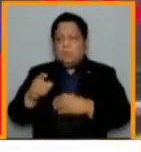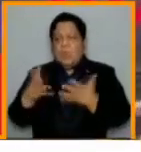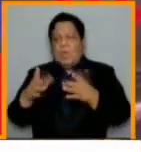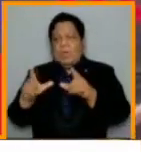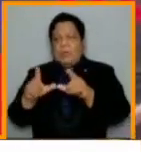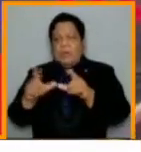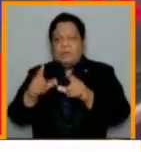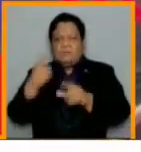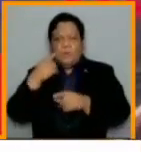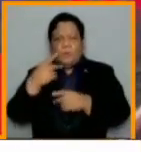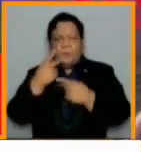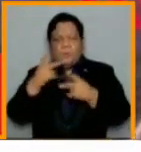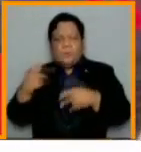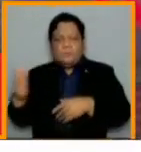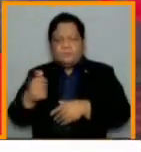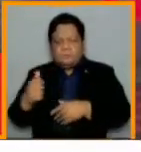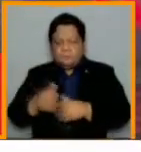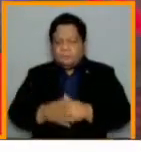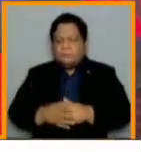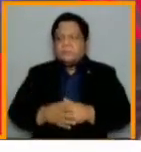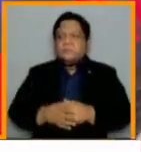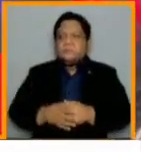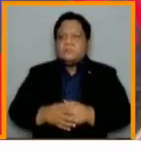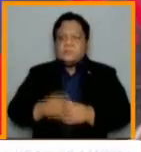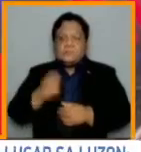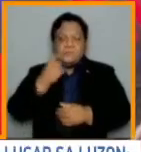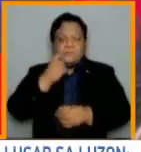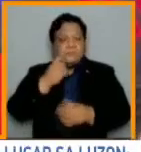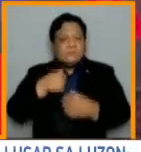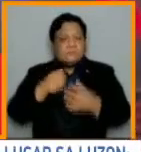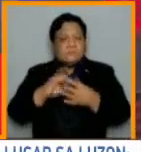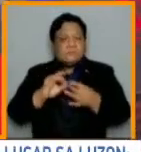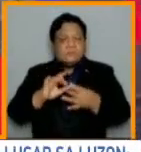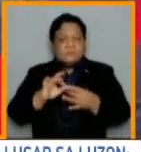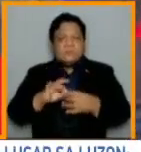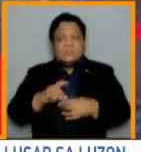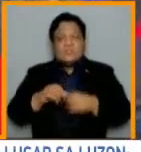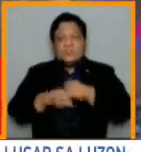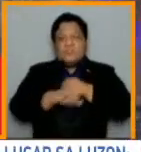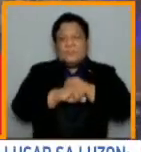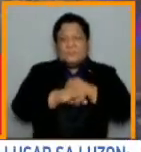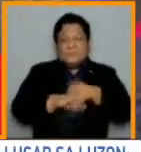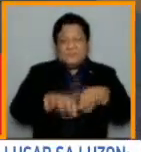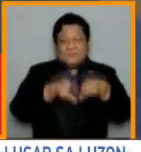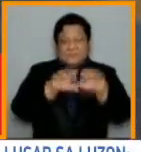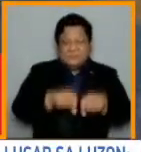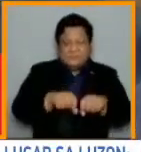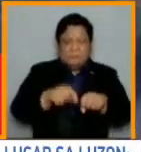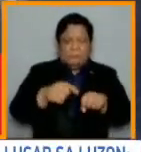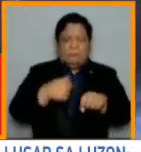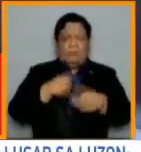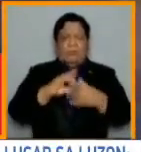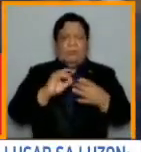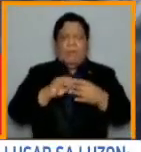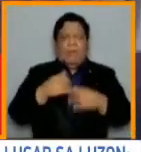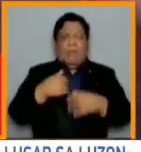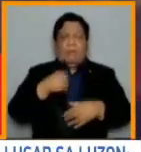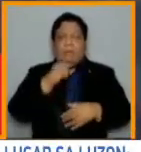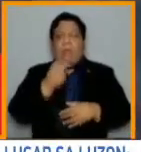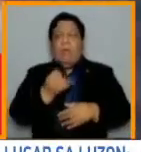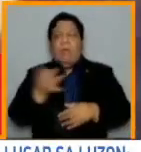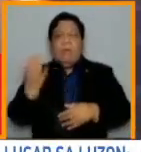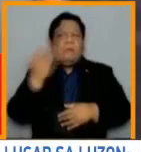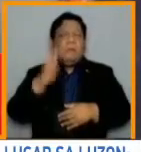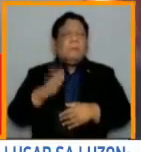ng nabanggit ko kanina, yung mga jeepney driver na nahuhuli, ang sinasabi nila hindi nila nabibilang dahil tuloy-tuloy yung pagsasakay ng